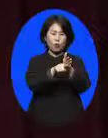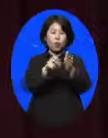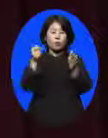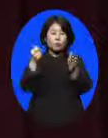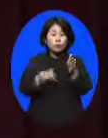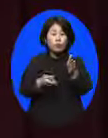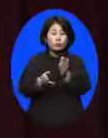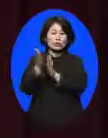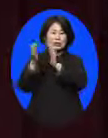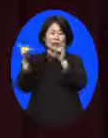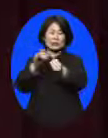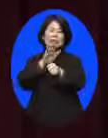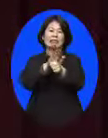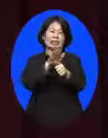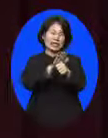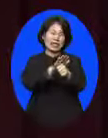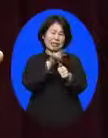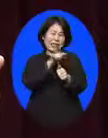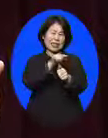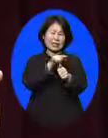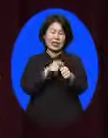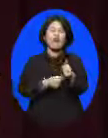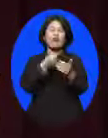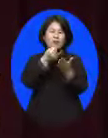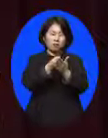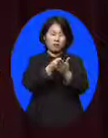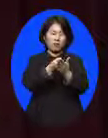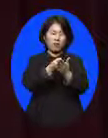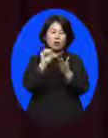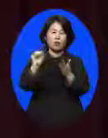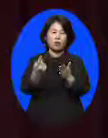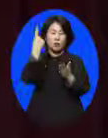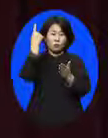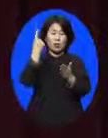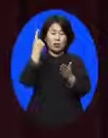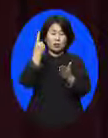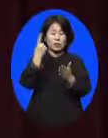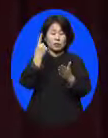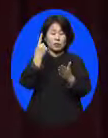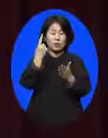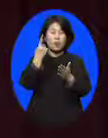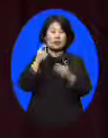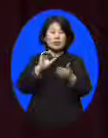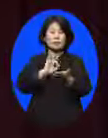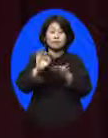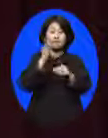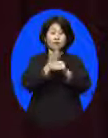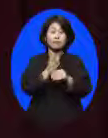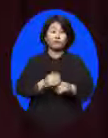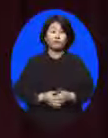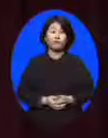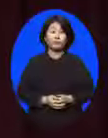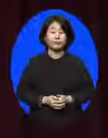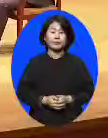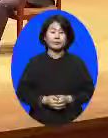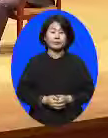지방정부의 신뢰도, 시민의 지지를 결정하는 요인의 하나로 이미 작동되고